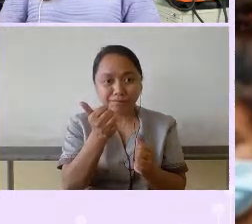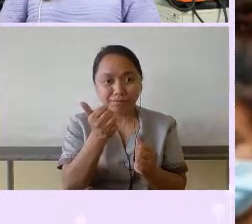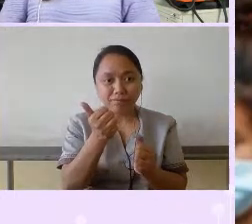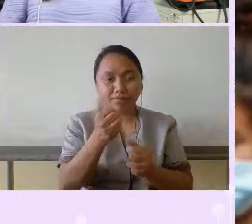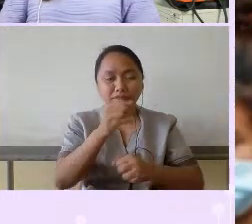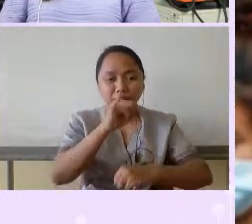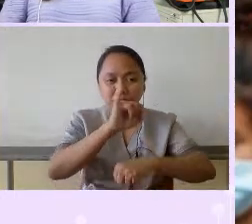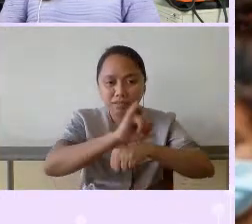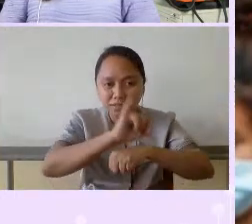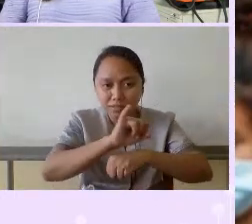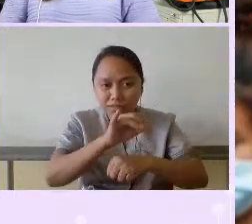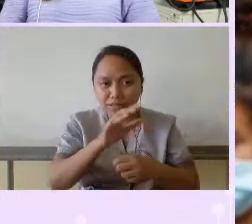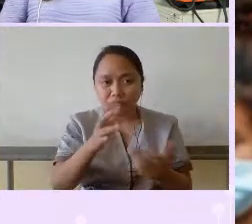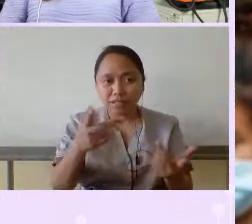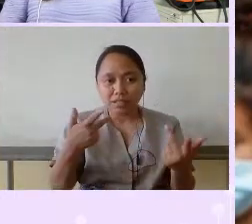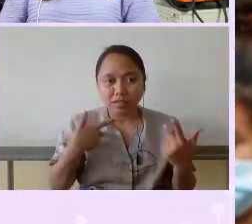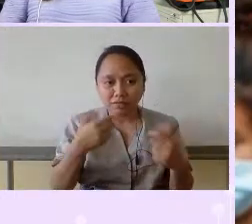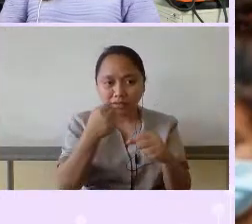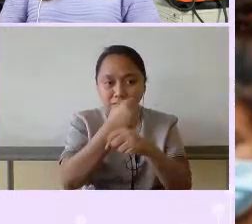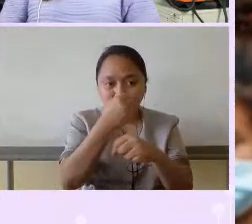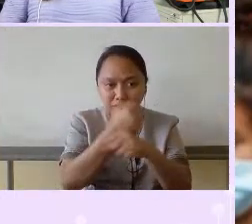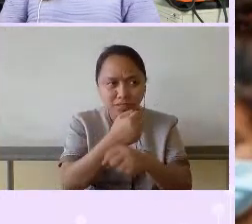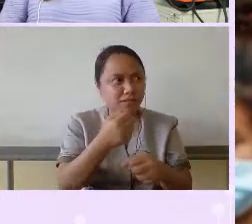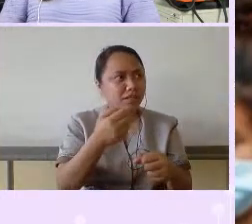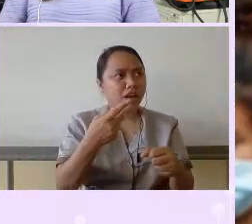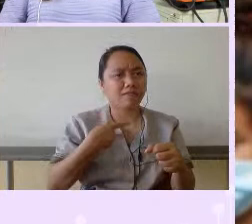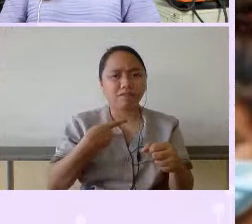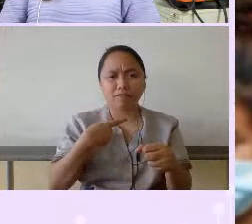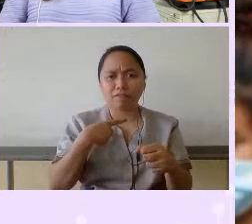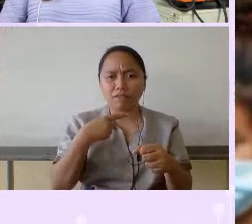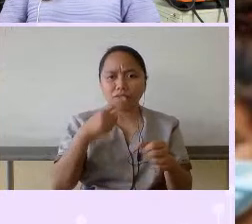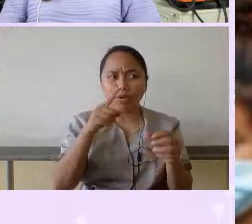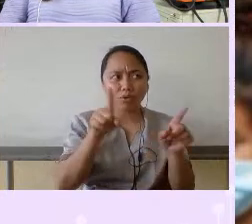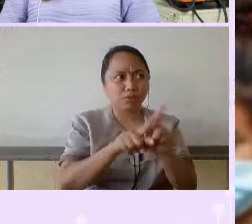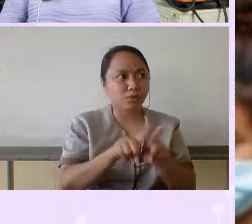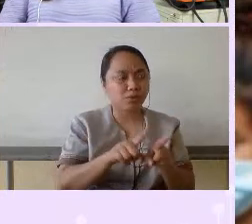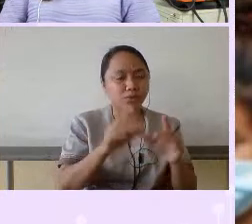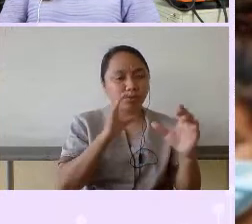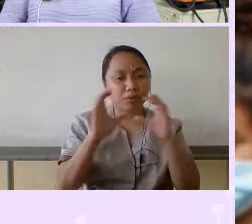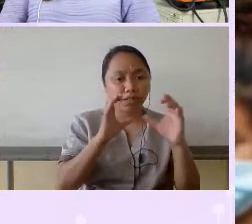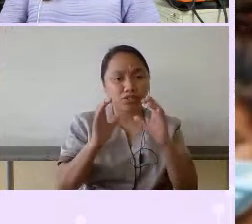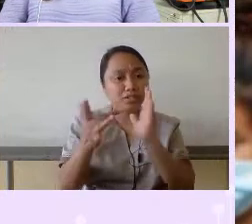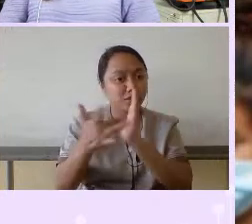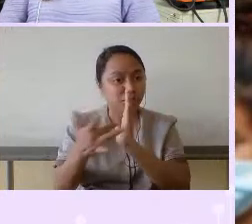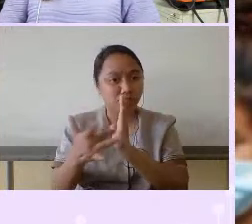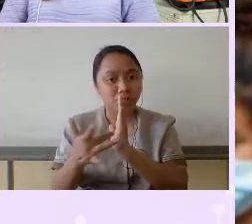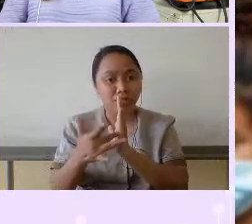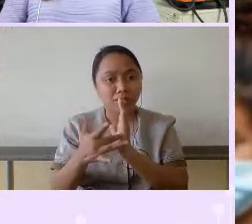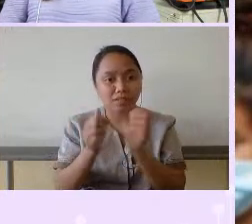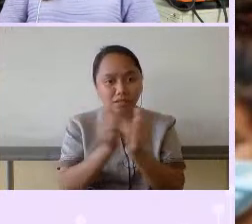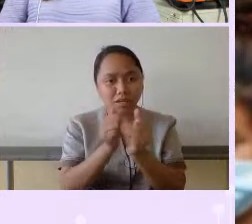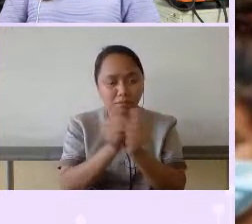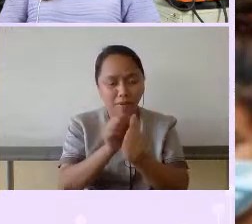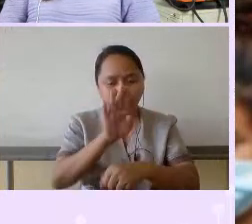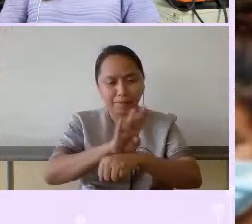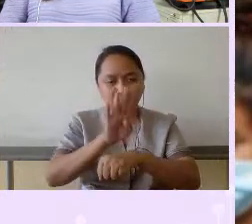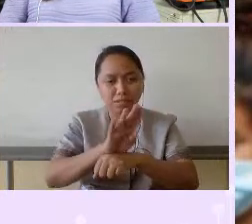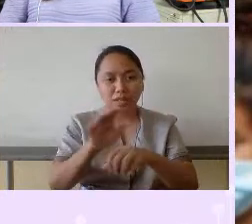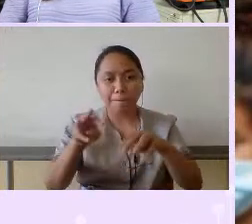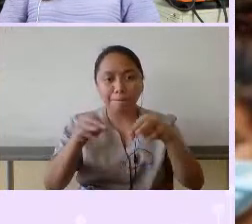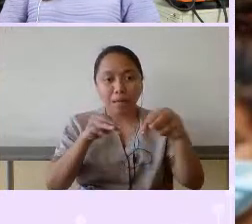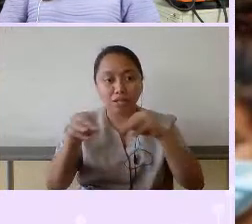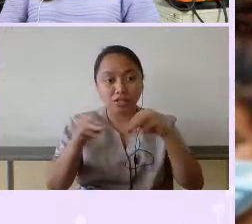logistics, information communications, technology and information technology, business process